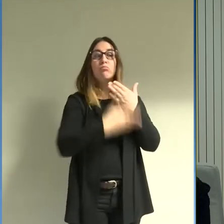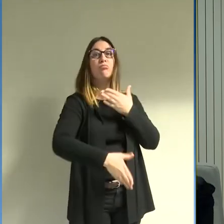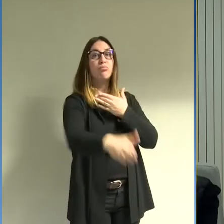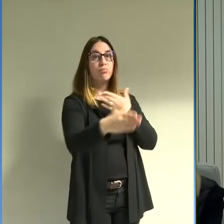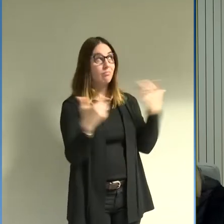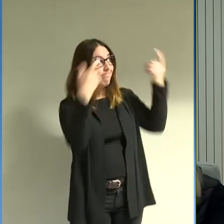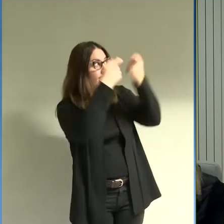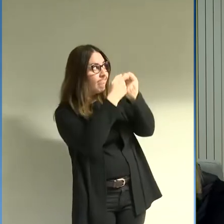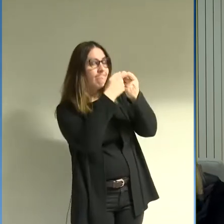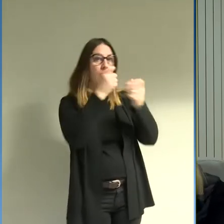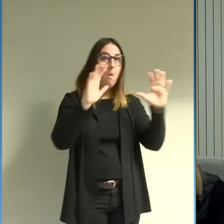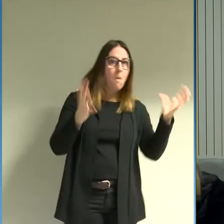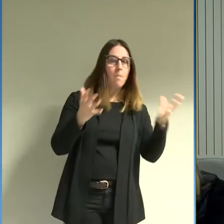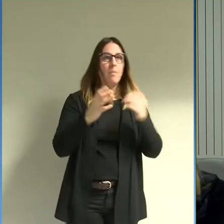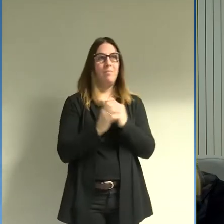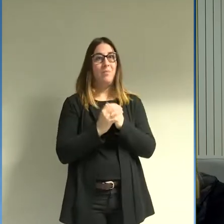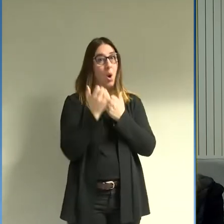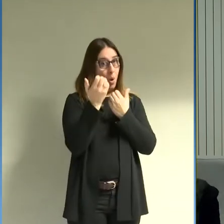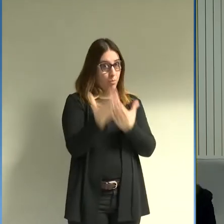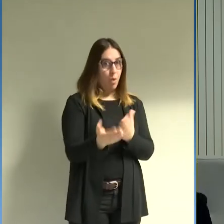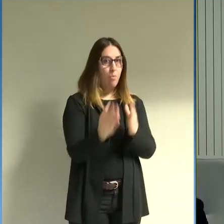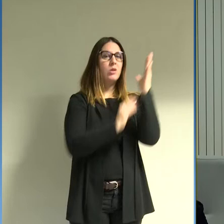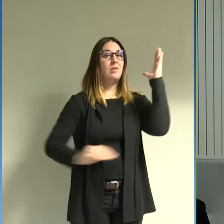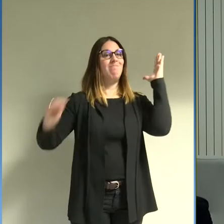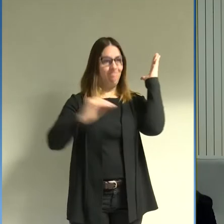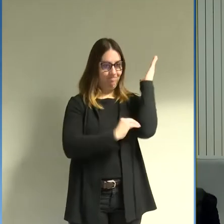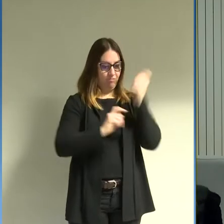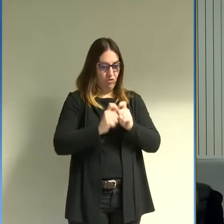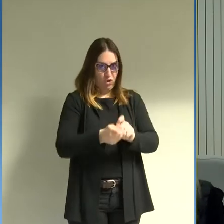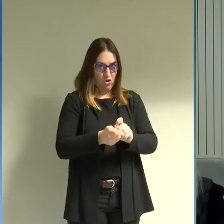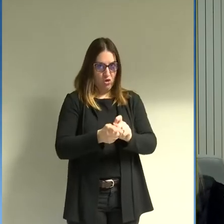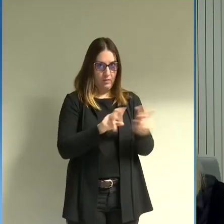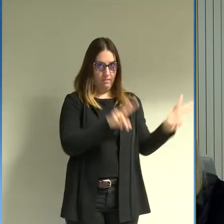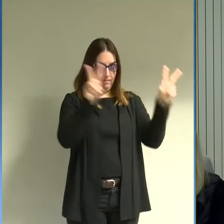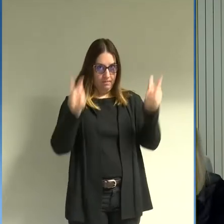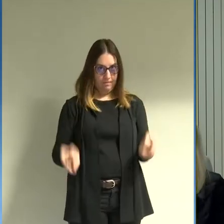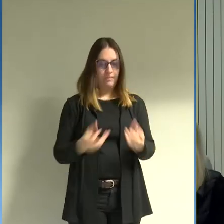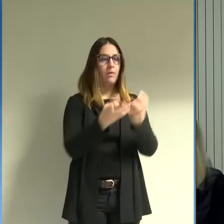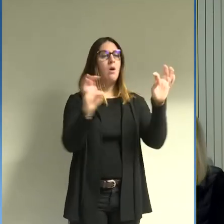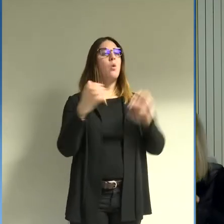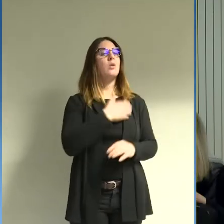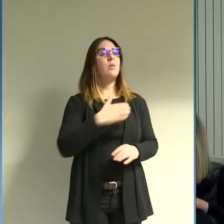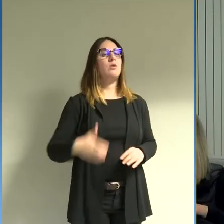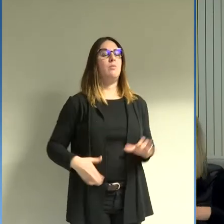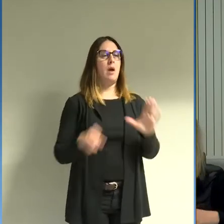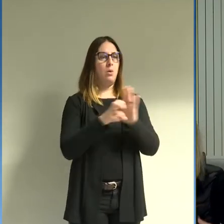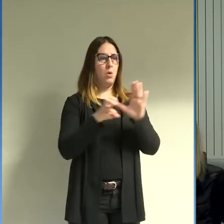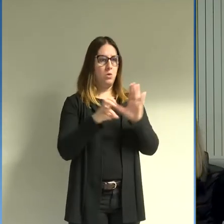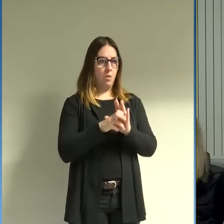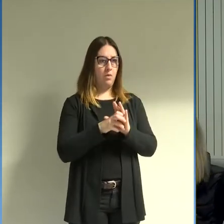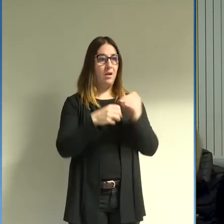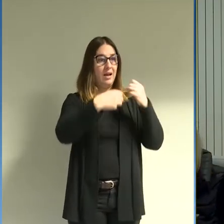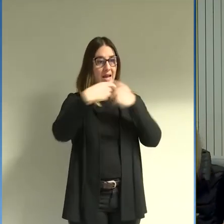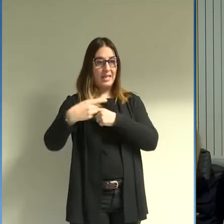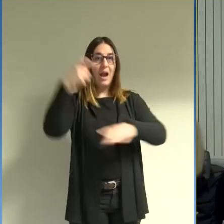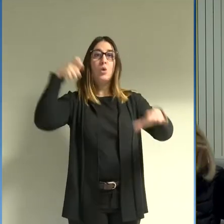aussi je vous propose l'amant un amendement le suivant le conseil municipal de grenoble conditionne le versement de